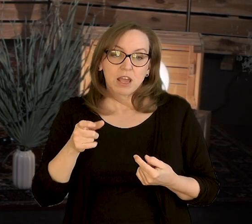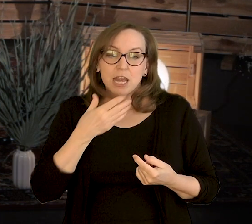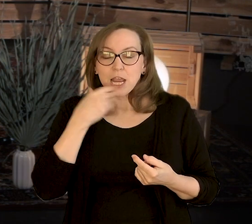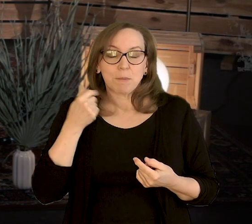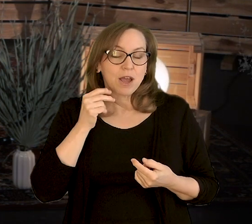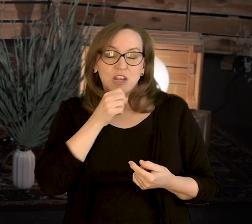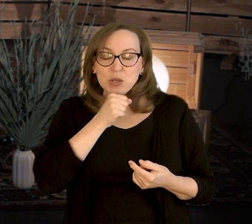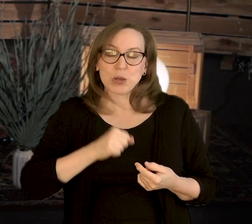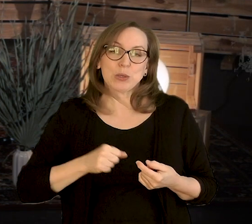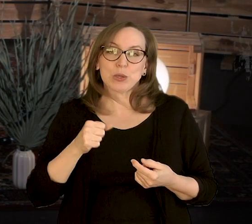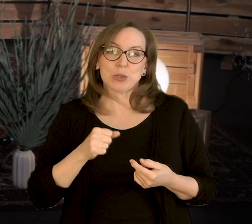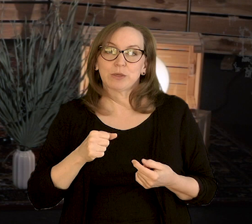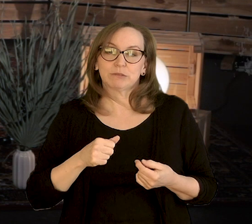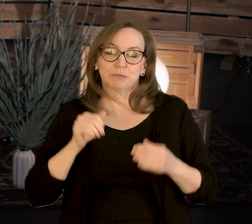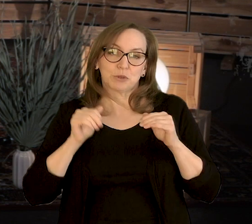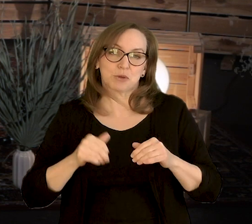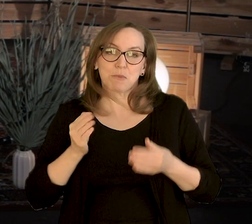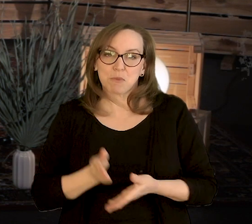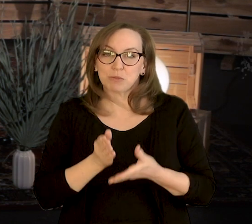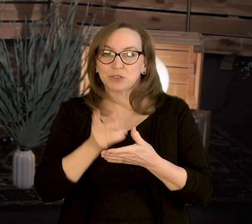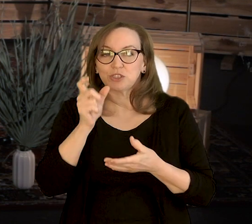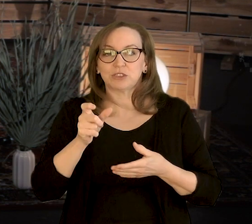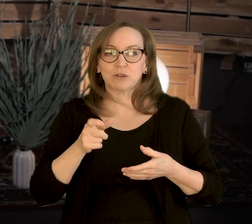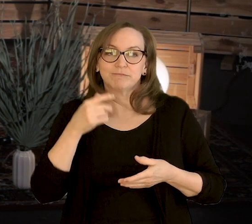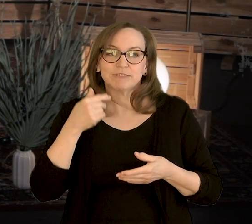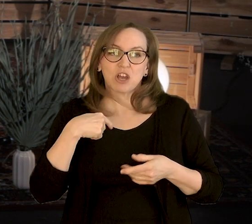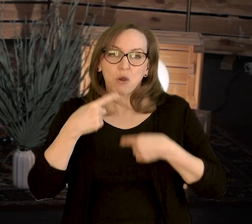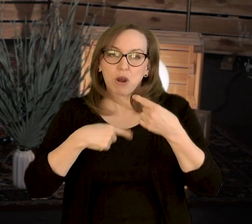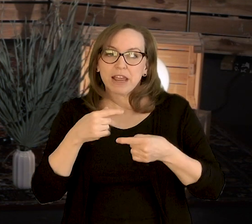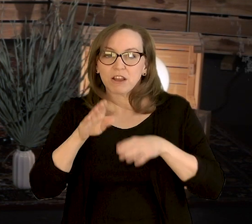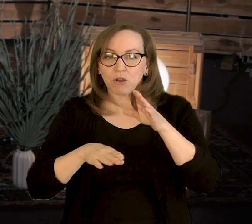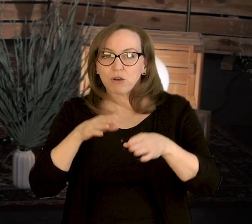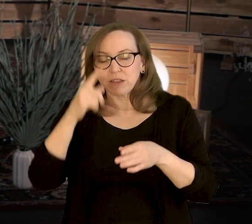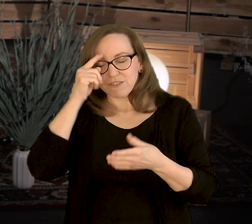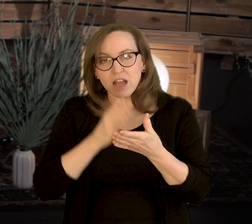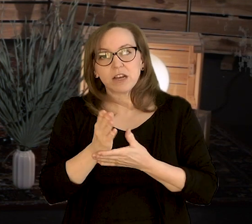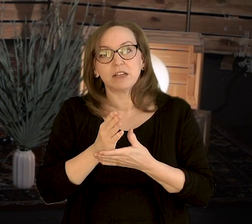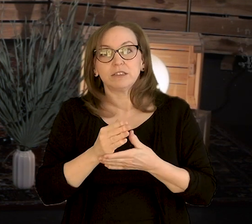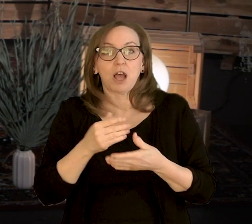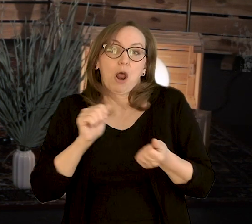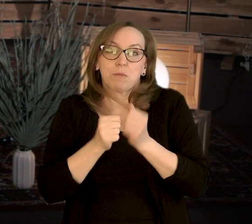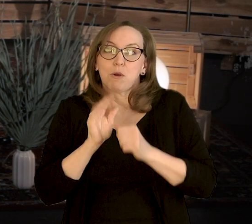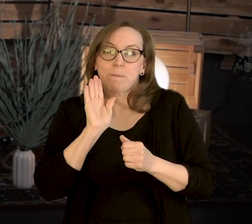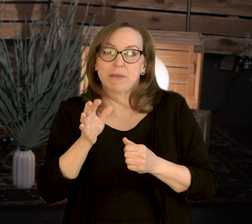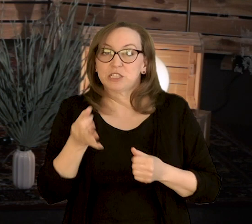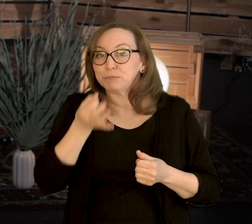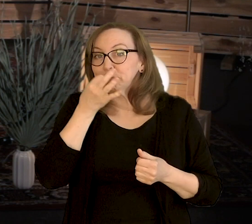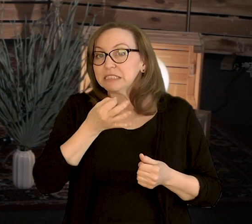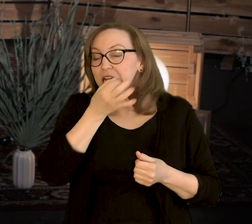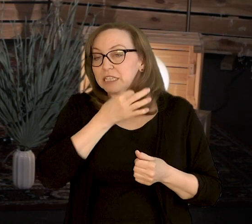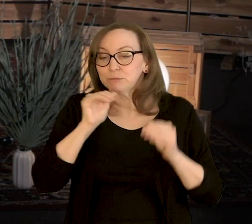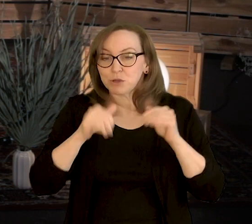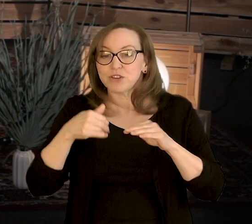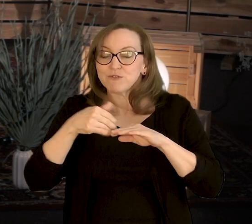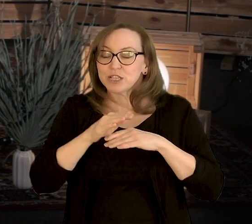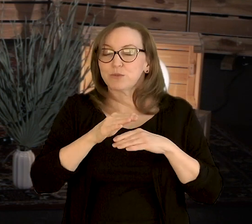pomóc stawiać kolejne kroki wiary, a może masz jakieś pytania, odezwij się do nas. Możesz